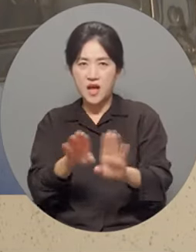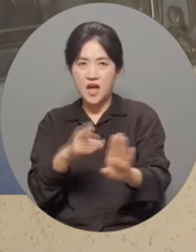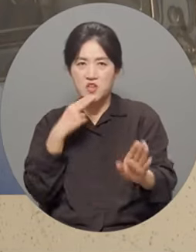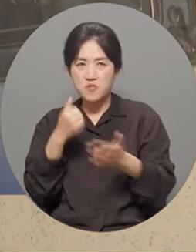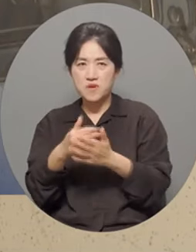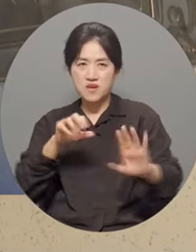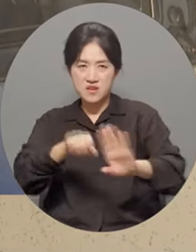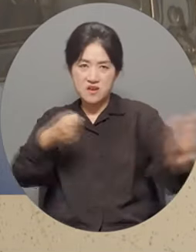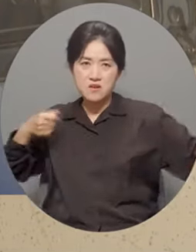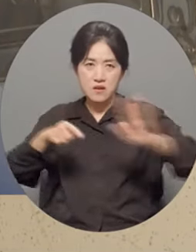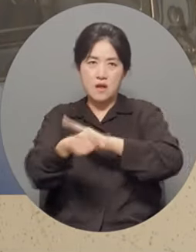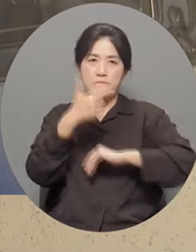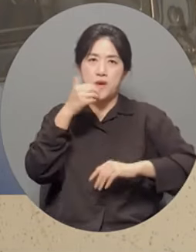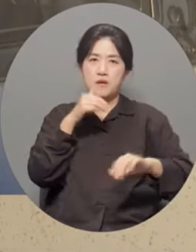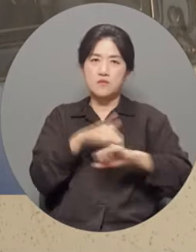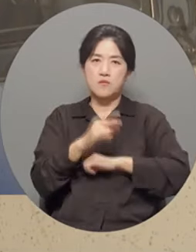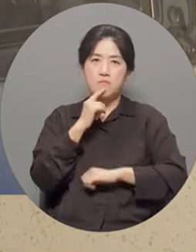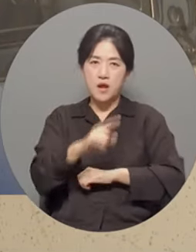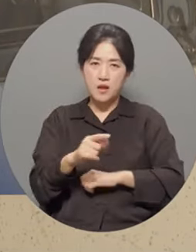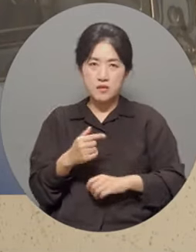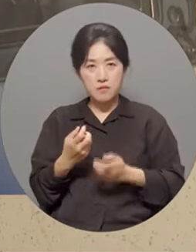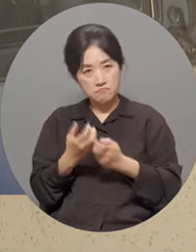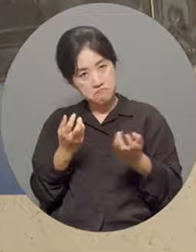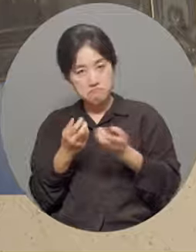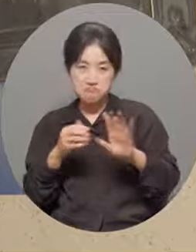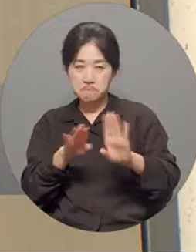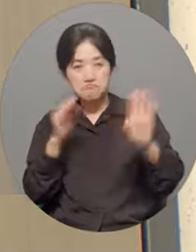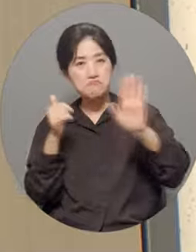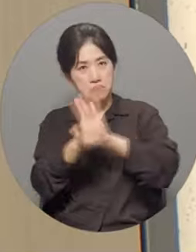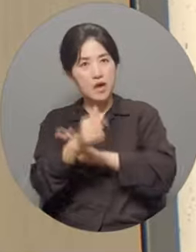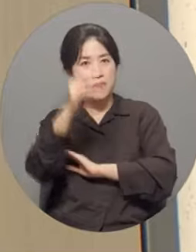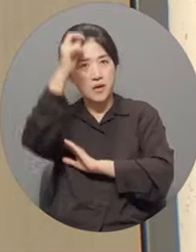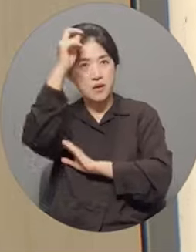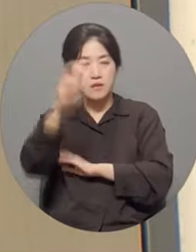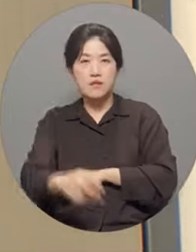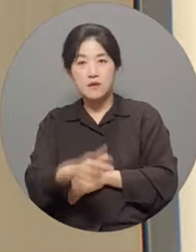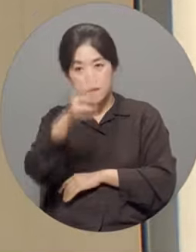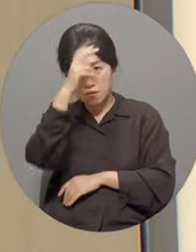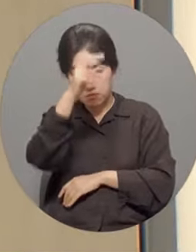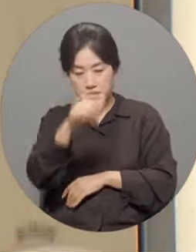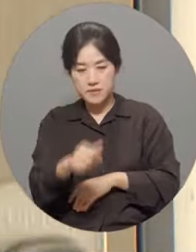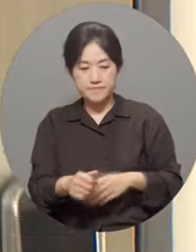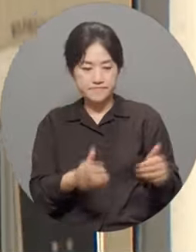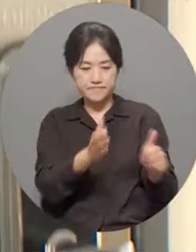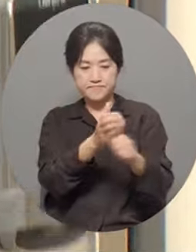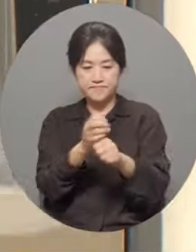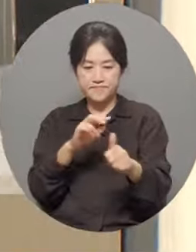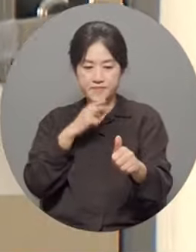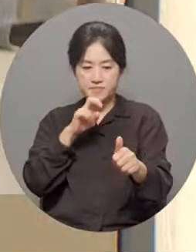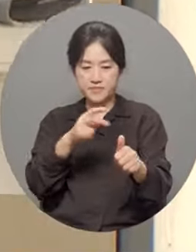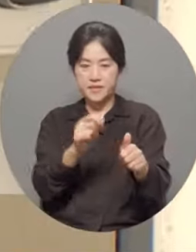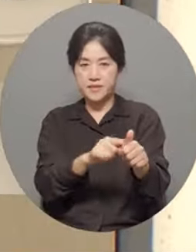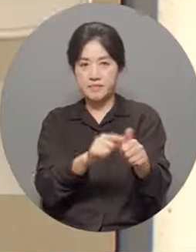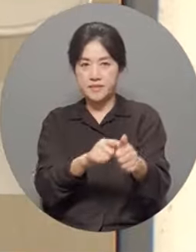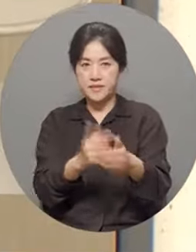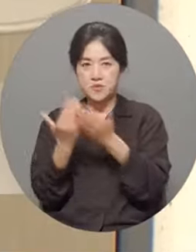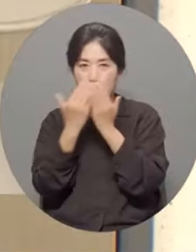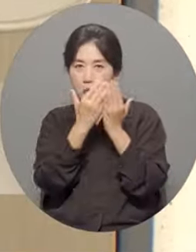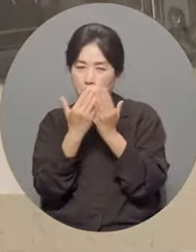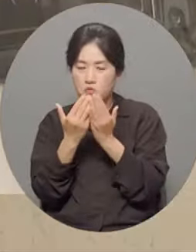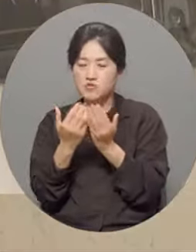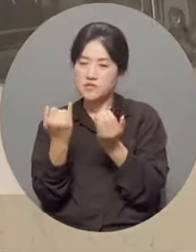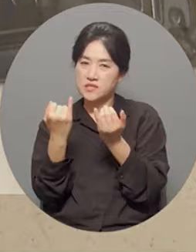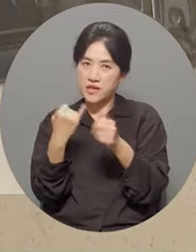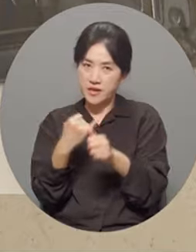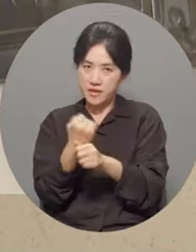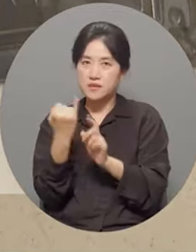뭐 관계를 들어갈 수밖에 없다, 이런 식으로 하다가 뭐 어떻게 들어가. 경찰에 붙잡힌 20대 남성은 같이 살던 여자친구를 집 방